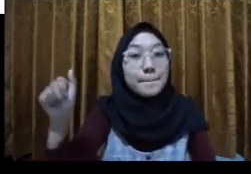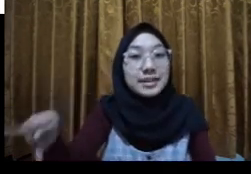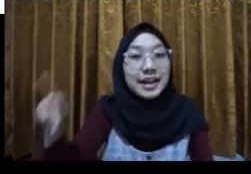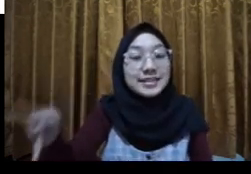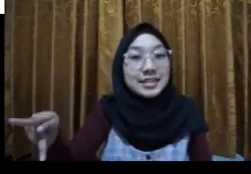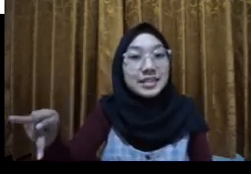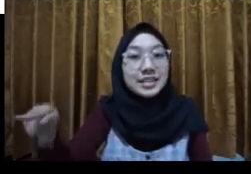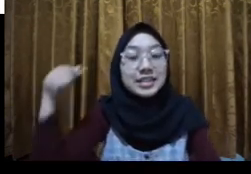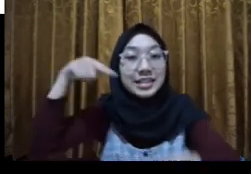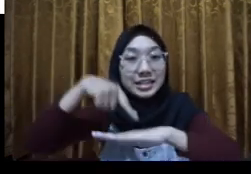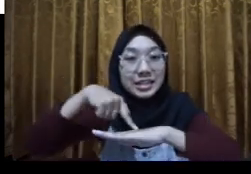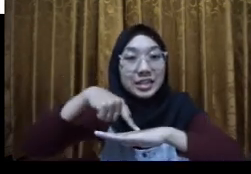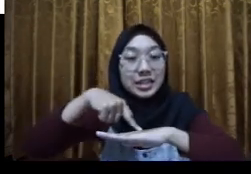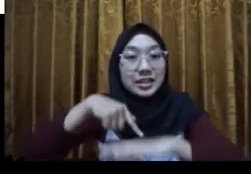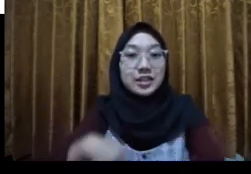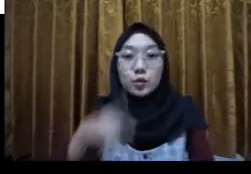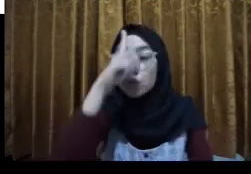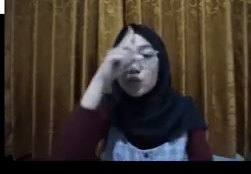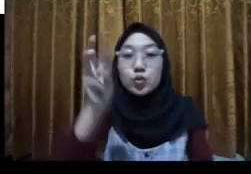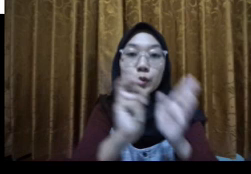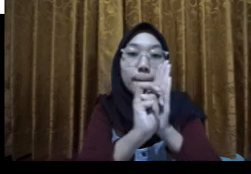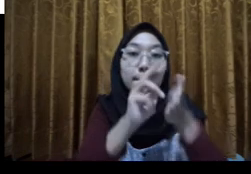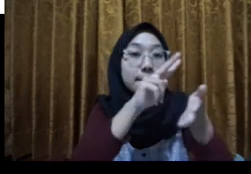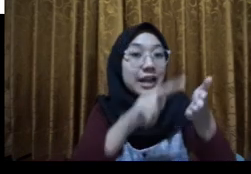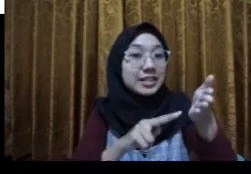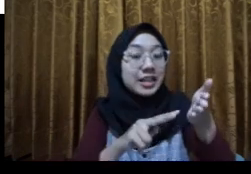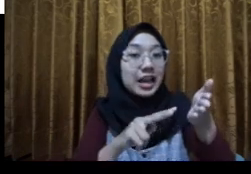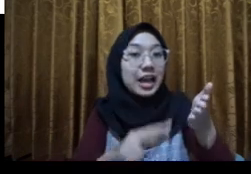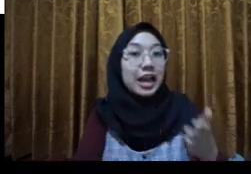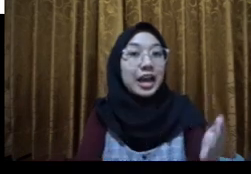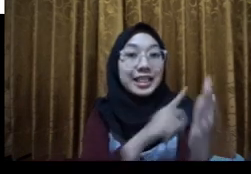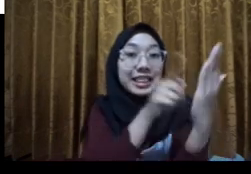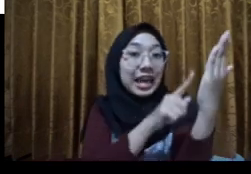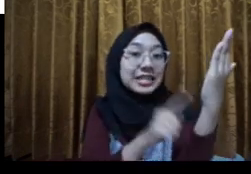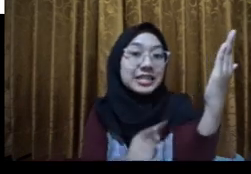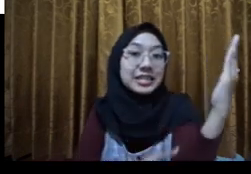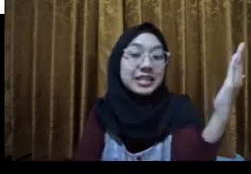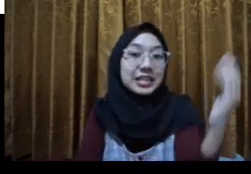menggunakan aplikasi Bookworm ini ya untuk membaca atau membantu untuk